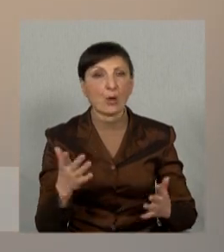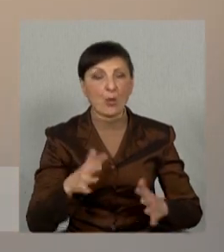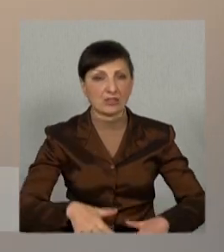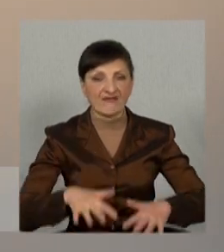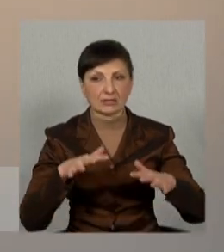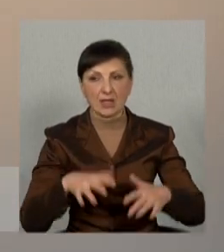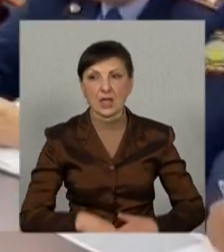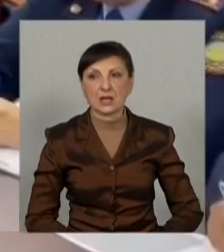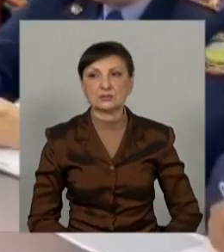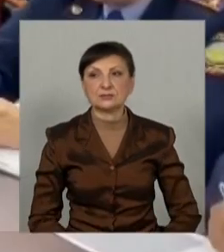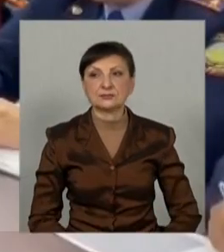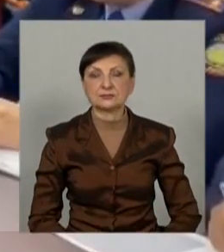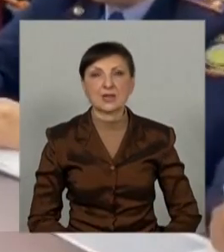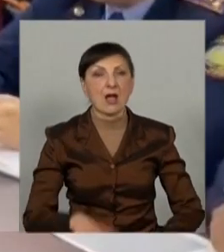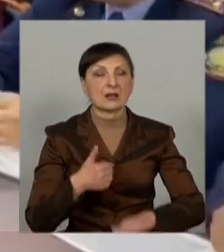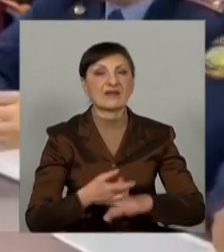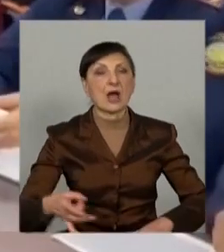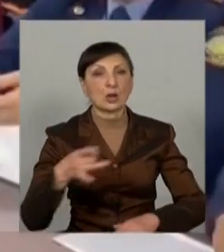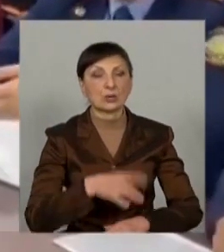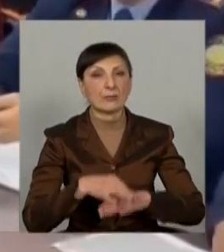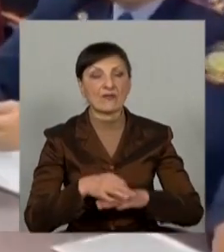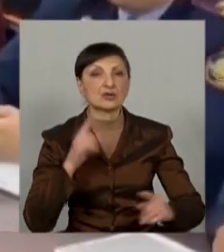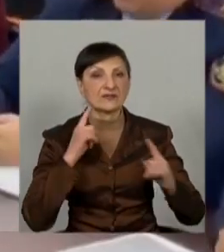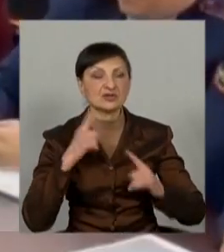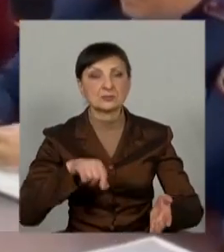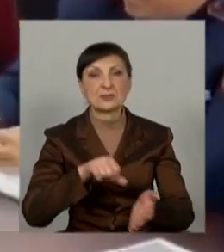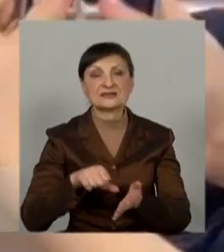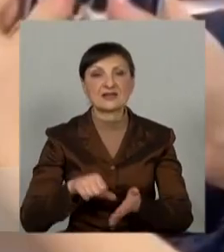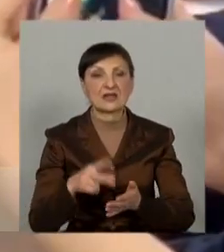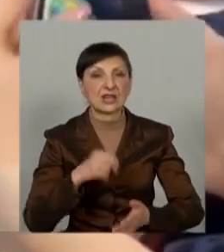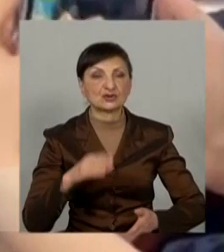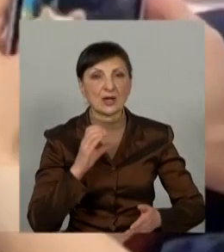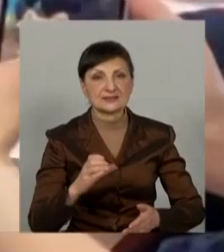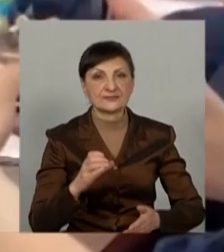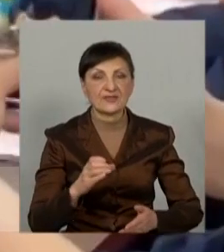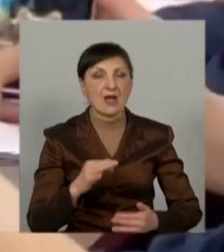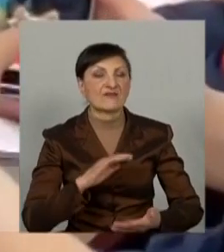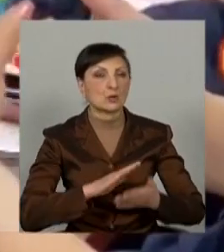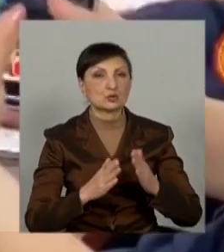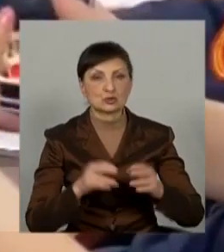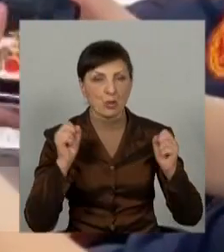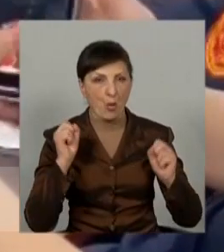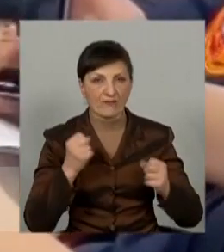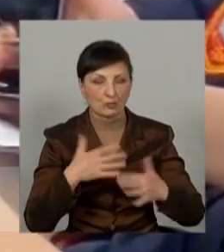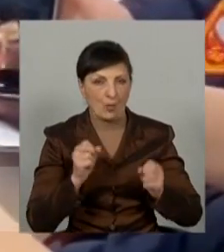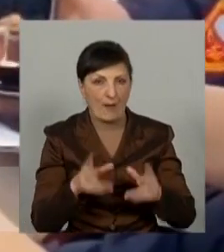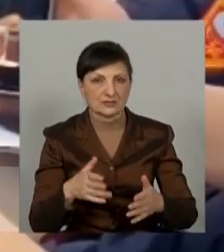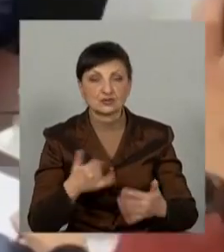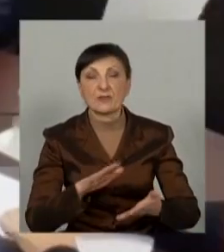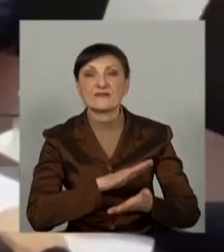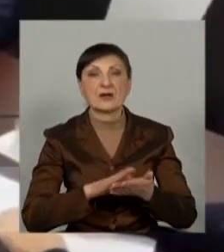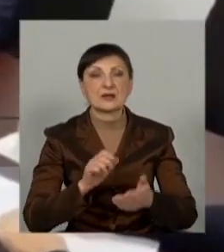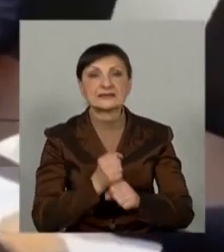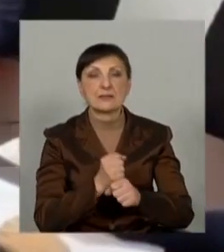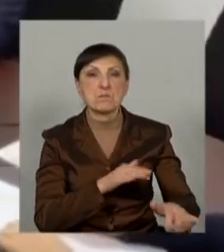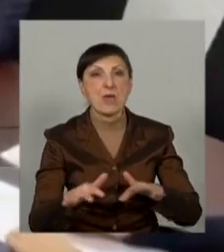наводнение. Глава региона проводит совещание с представителями ДЧС в экстремальных условиях, чтобы выработать меры по